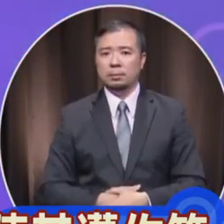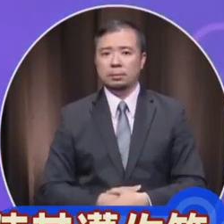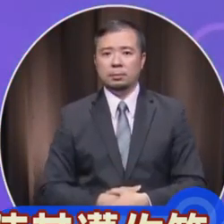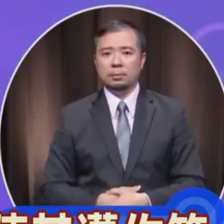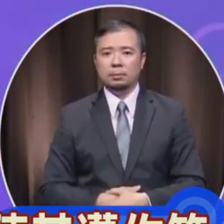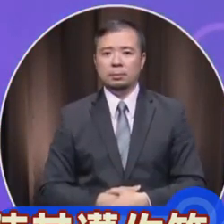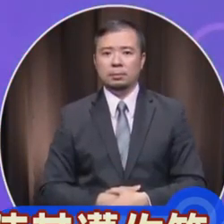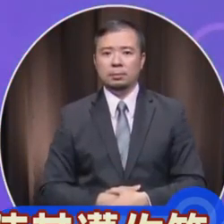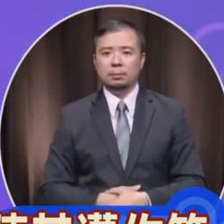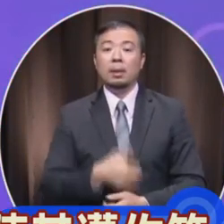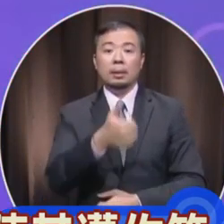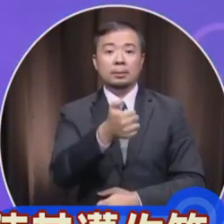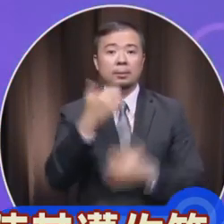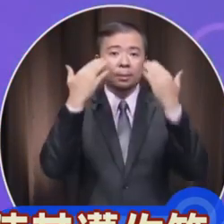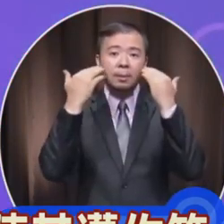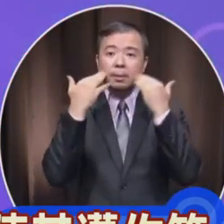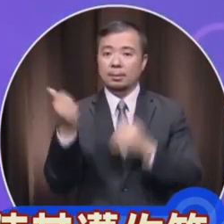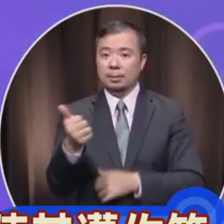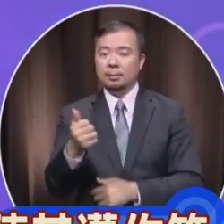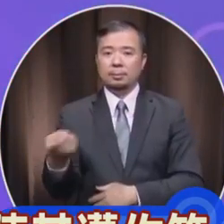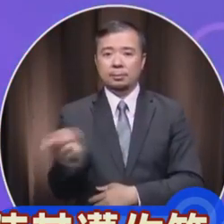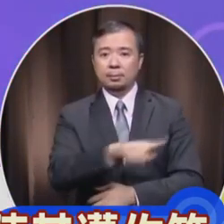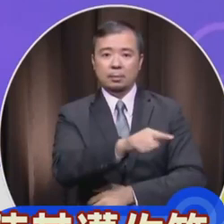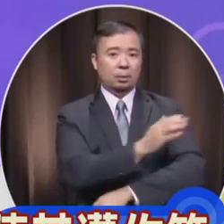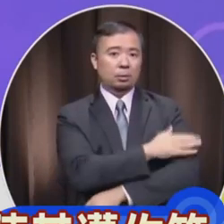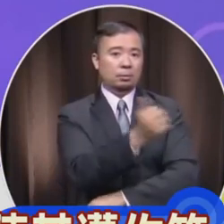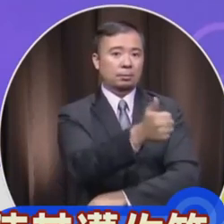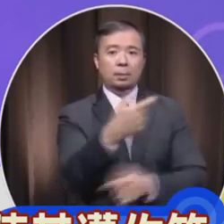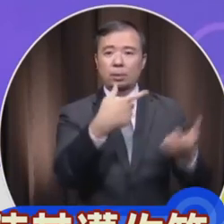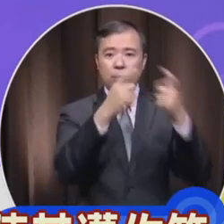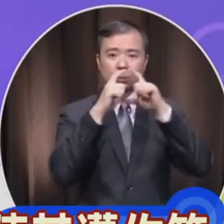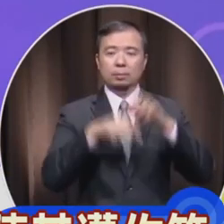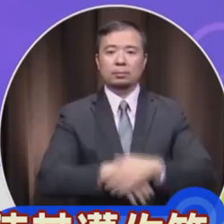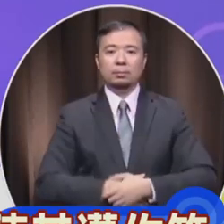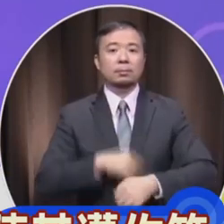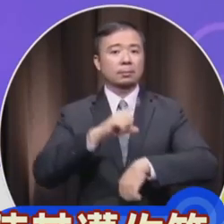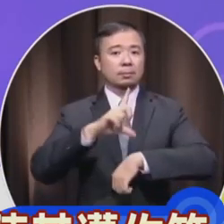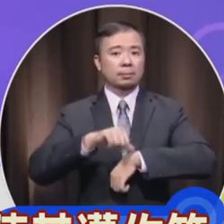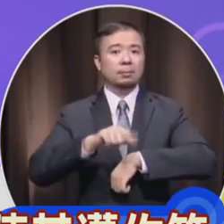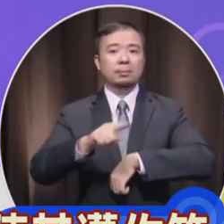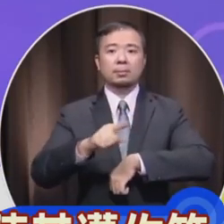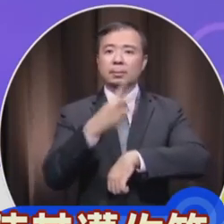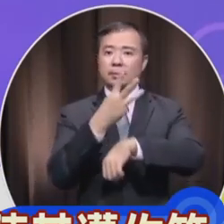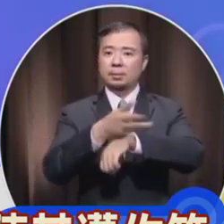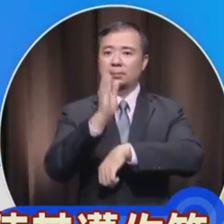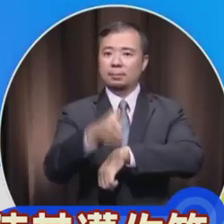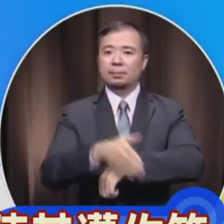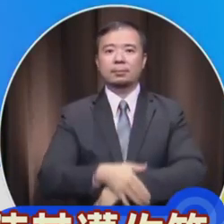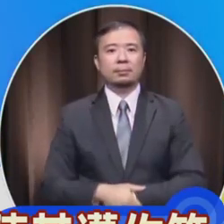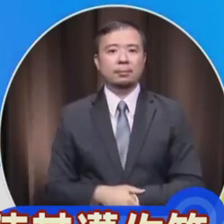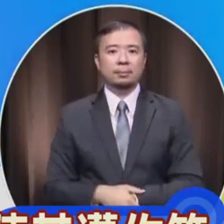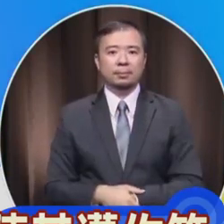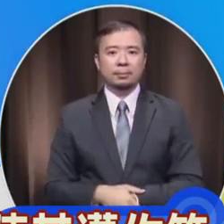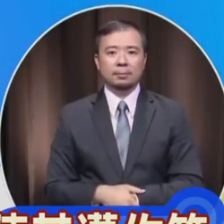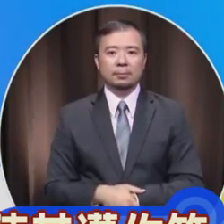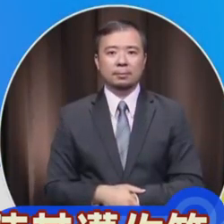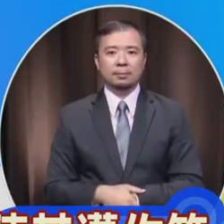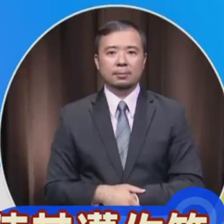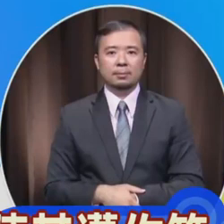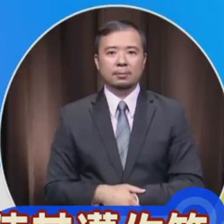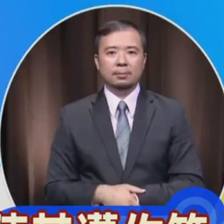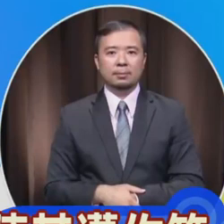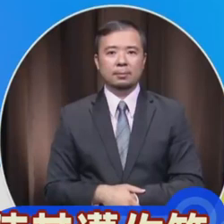好的，谢谢韩国瑜先生。接下来请陈其迈先生进行回答，时间三分半。 心中